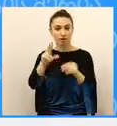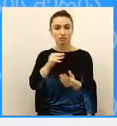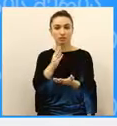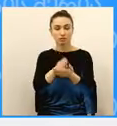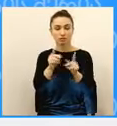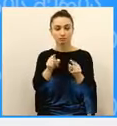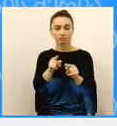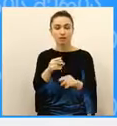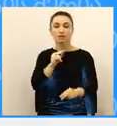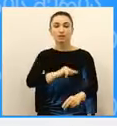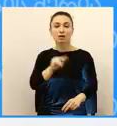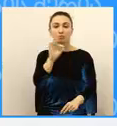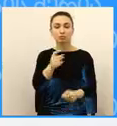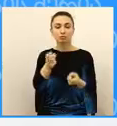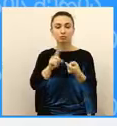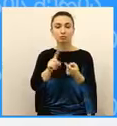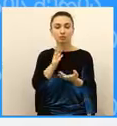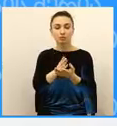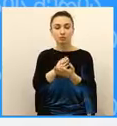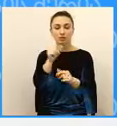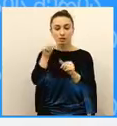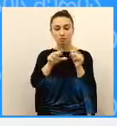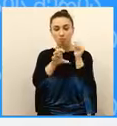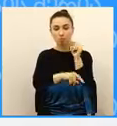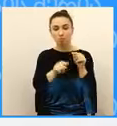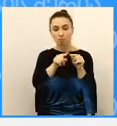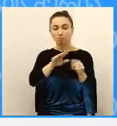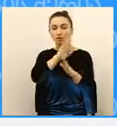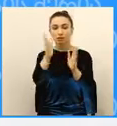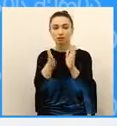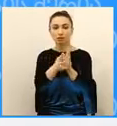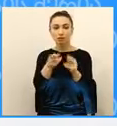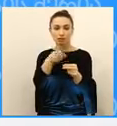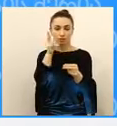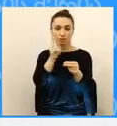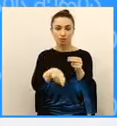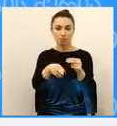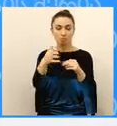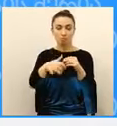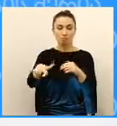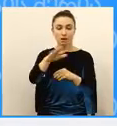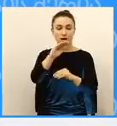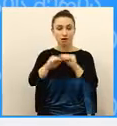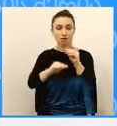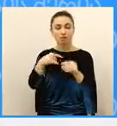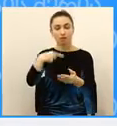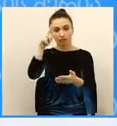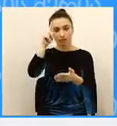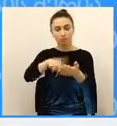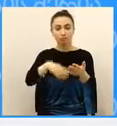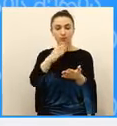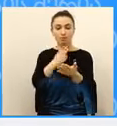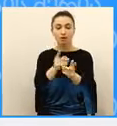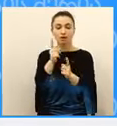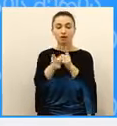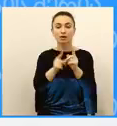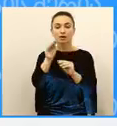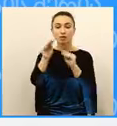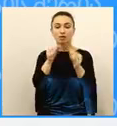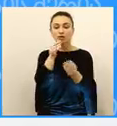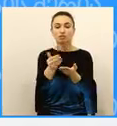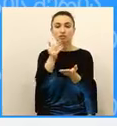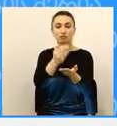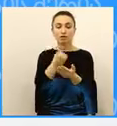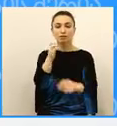გათვალისწინებული სამუშაოებს რაც შეეხება წლის ბოლოსთვის მთლიანად უნდა იყოს დასრულებული და დარწმუნებული ვარ რეაბილიტაციის